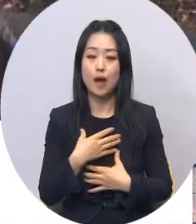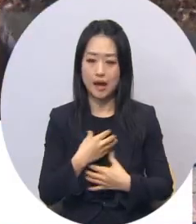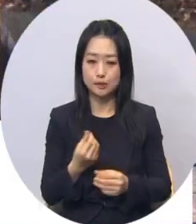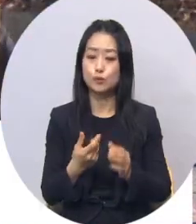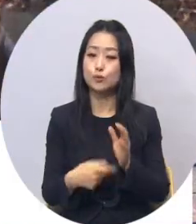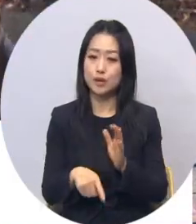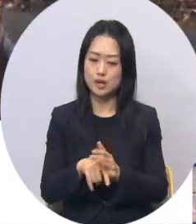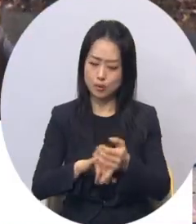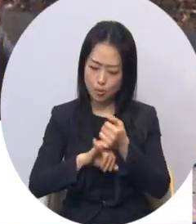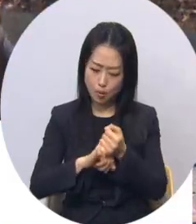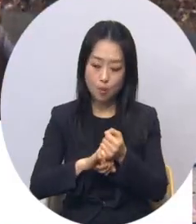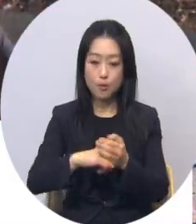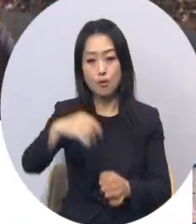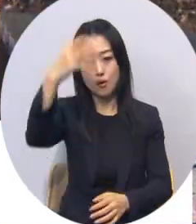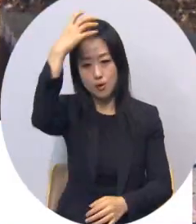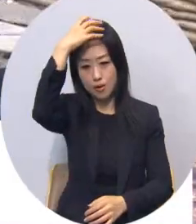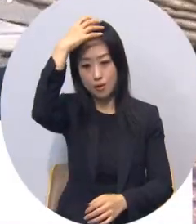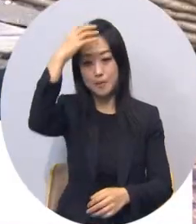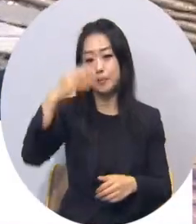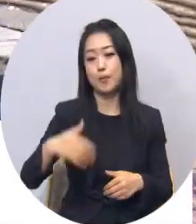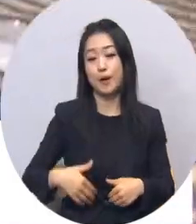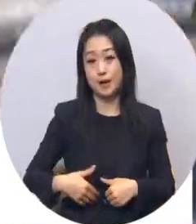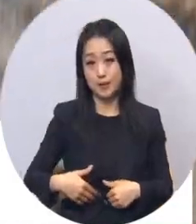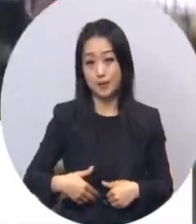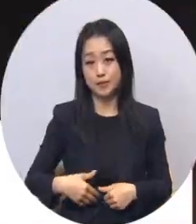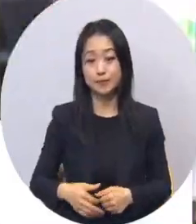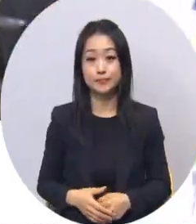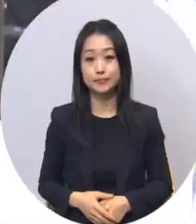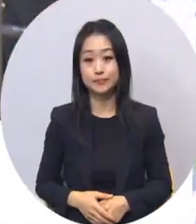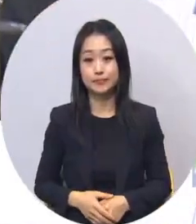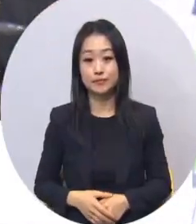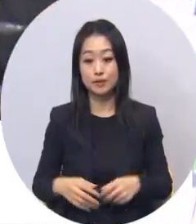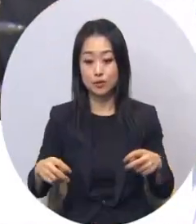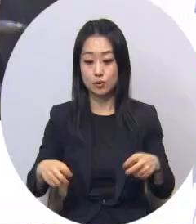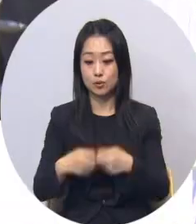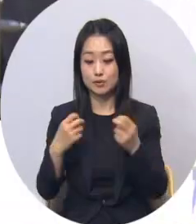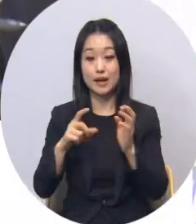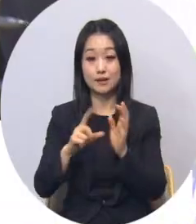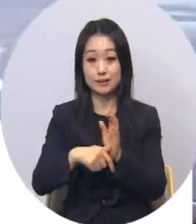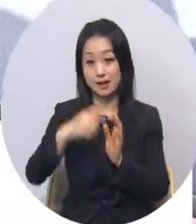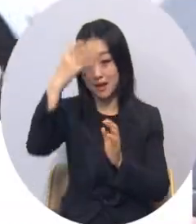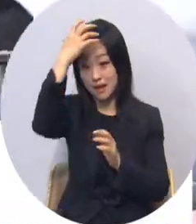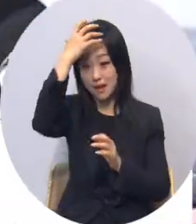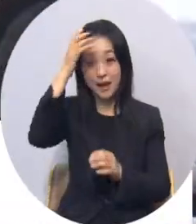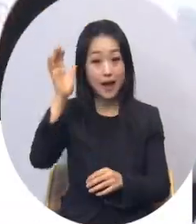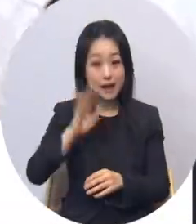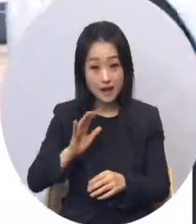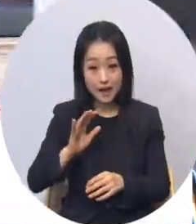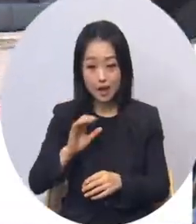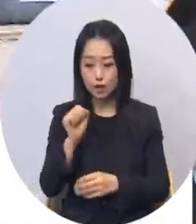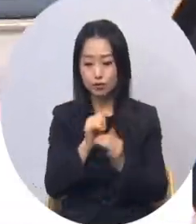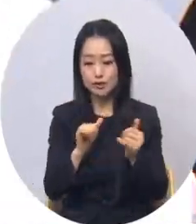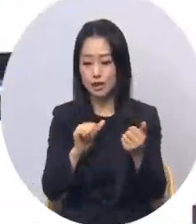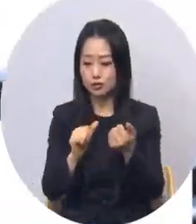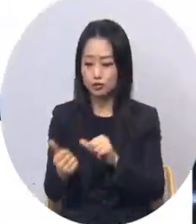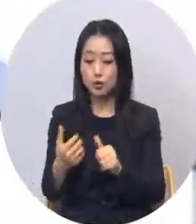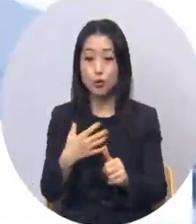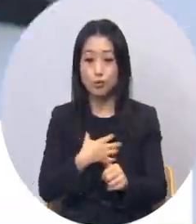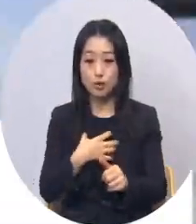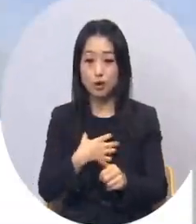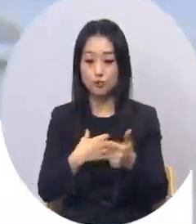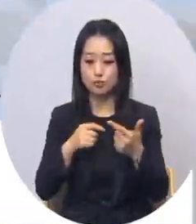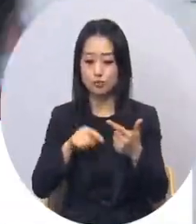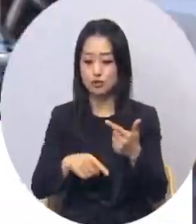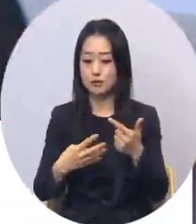위해서도 안전모 착용은 필수입니다 경찰청에 따르면 교통사고시 안전모를 쓰지 않은 운전자의 사망 확률은